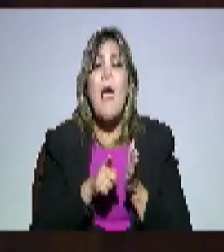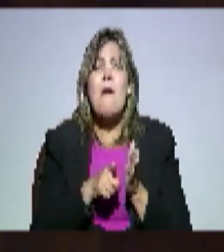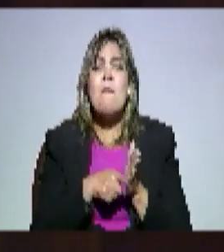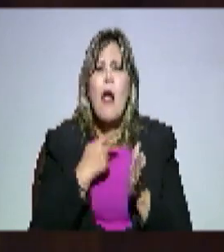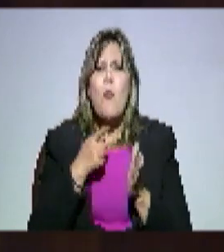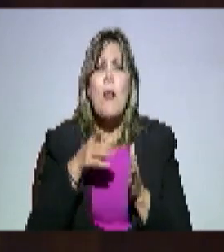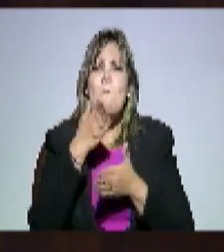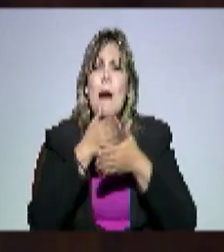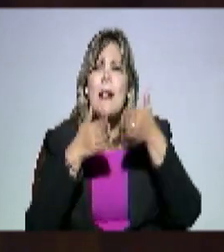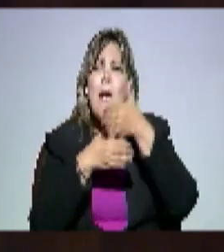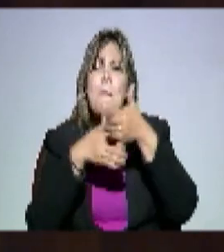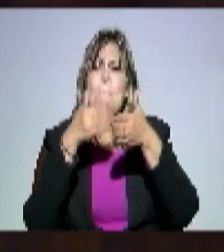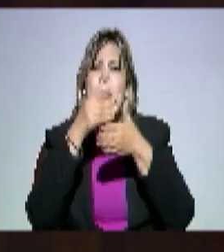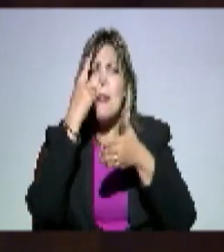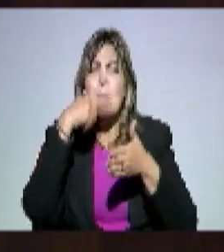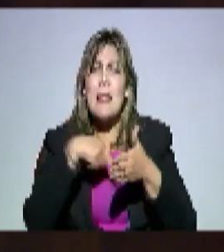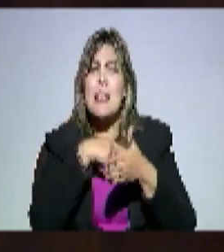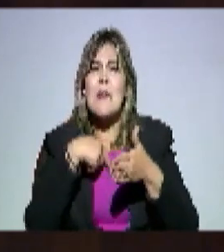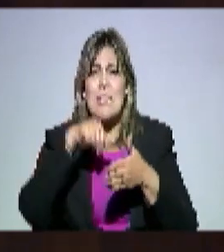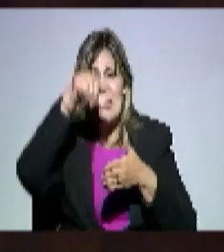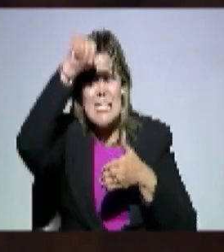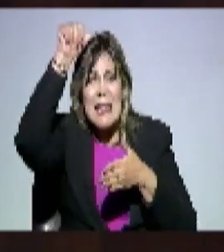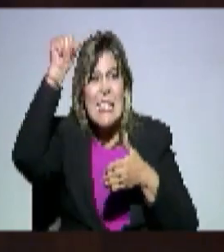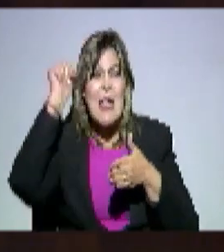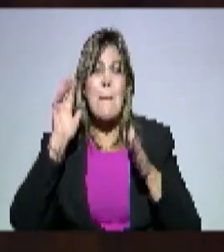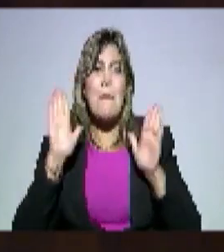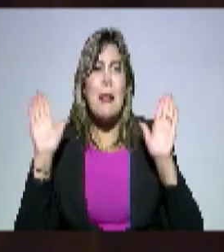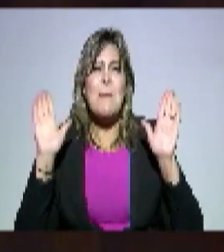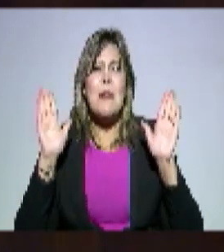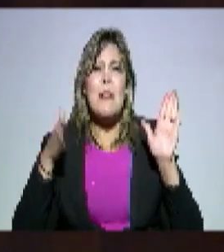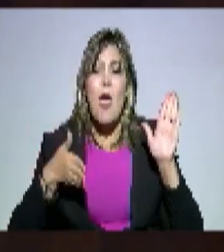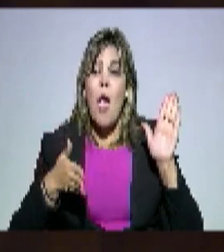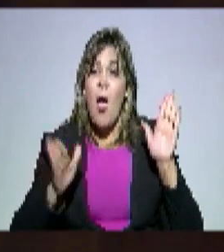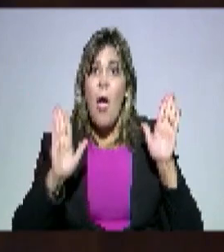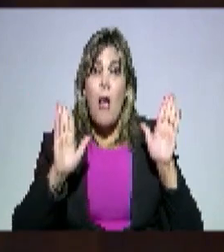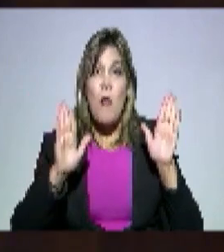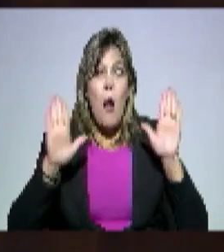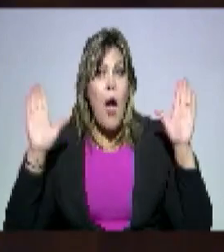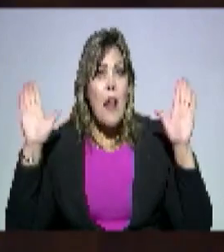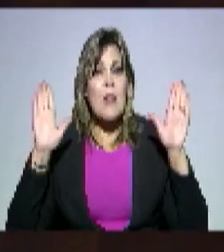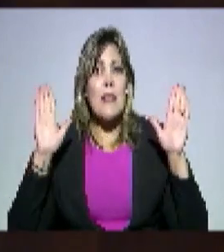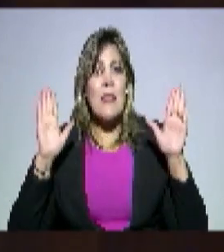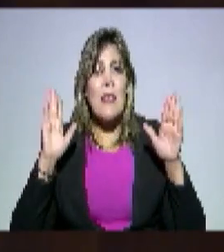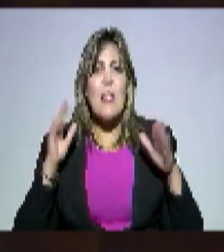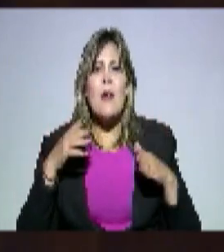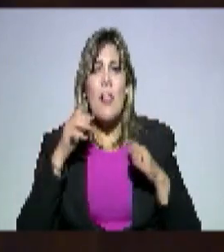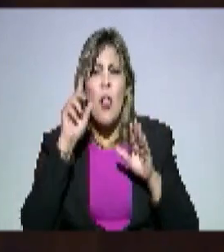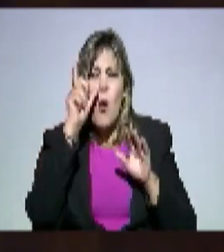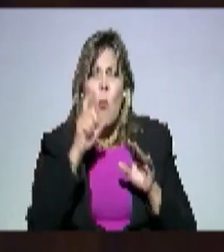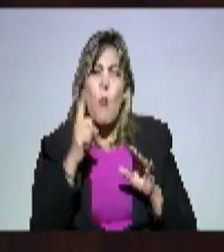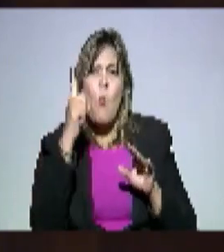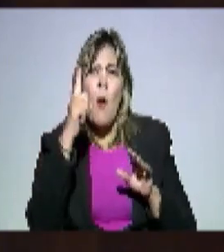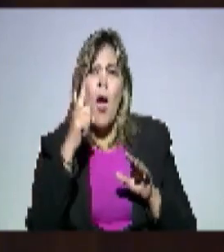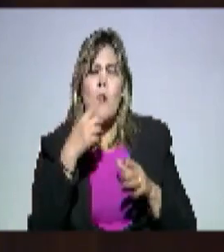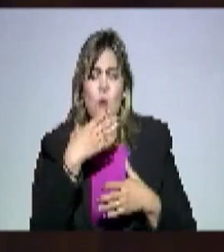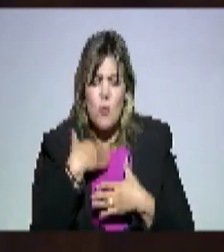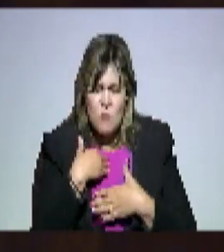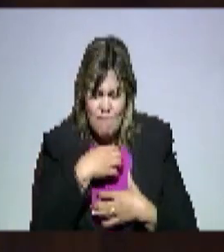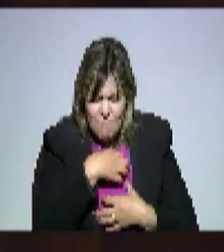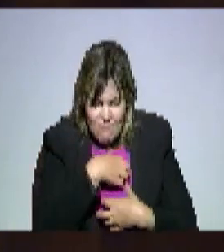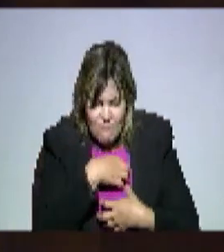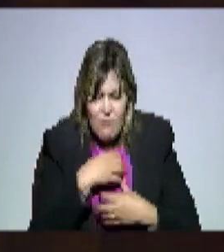مشاكل وكان لسه بيبني دير ماريمينا جديد راح على الدير يعتكف ويصلي وصل الدير مهموم